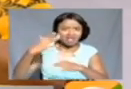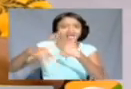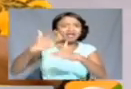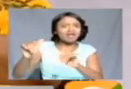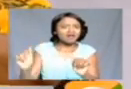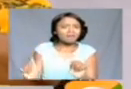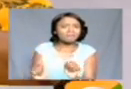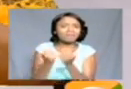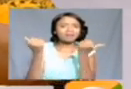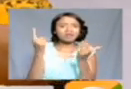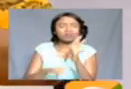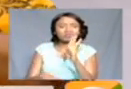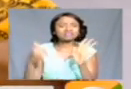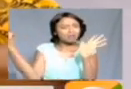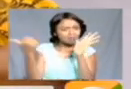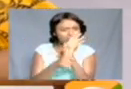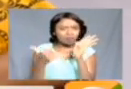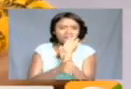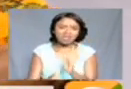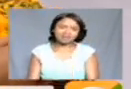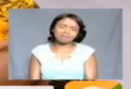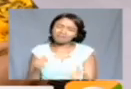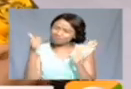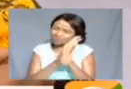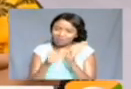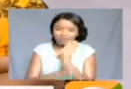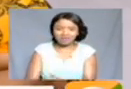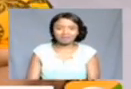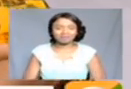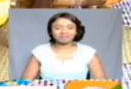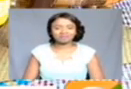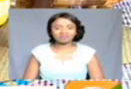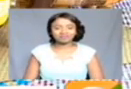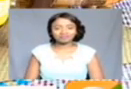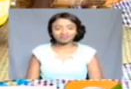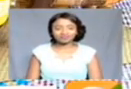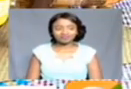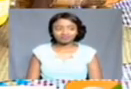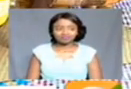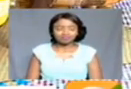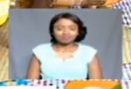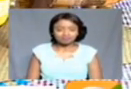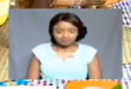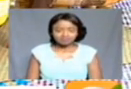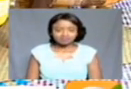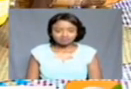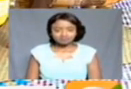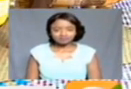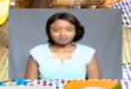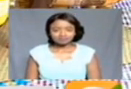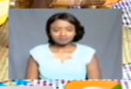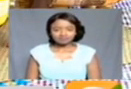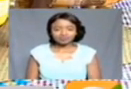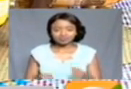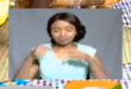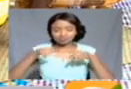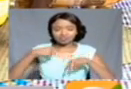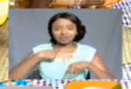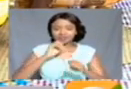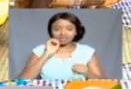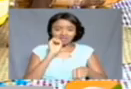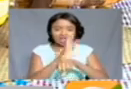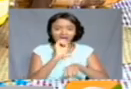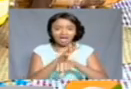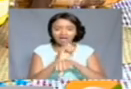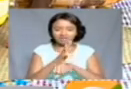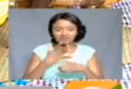italeta baraka. Shida. Ama italeta shida. Leo tulikuwa na mama tukitoa ushauri kwa wanandoa. Katika ukumbi wa Bloomfest na